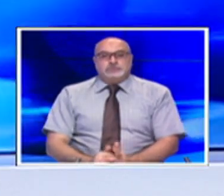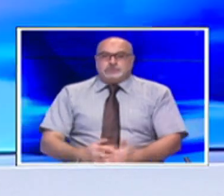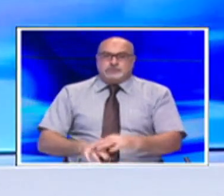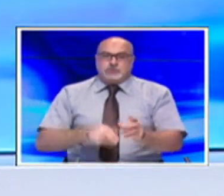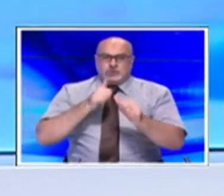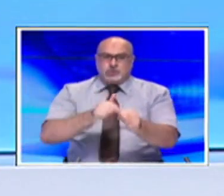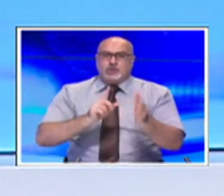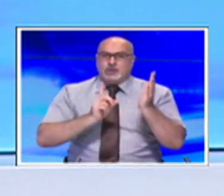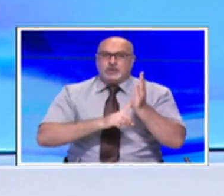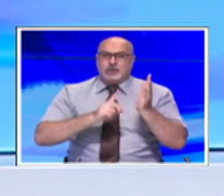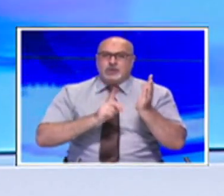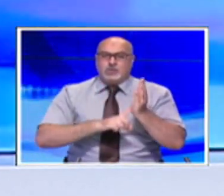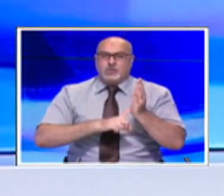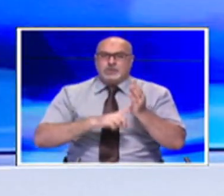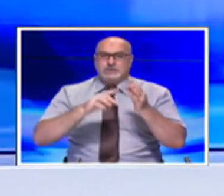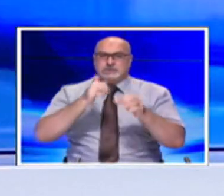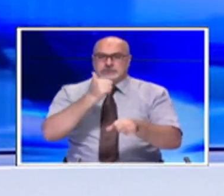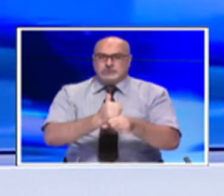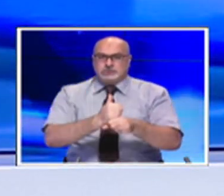طبقا لأحكام المادة